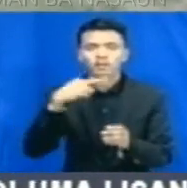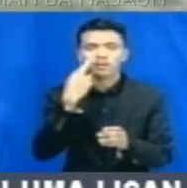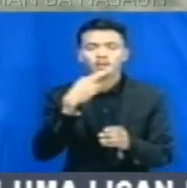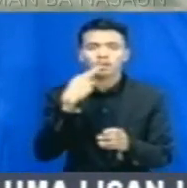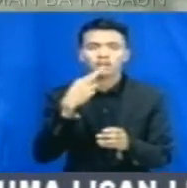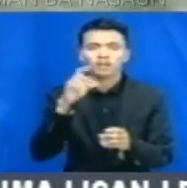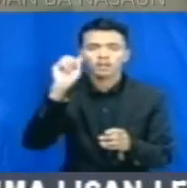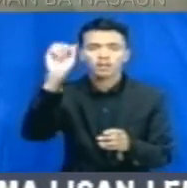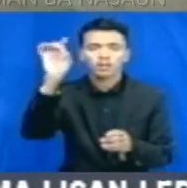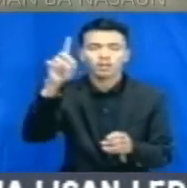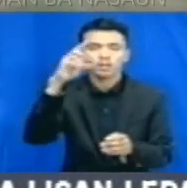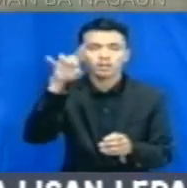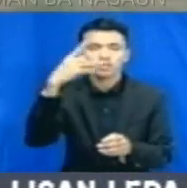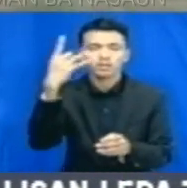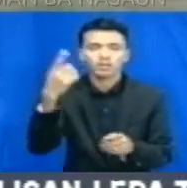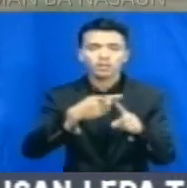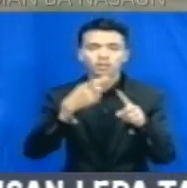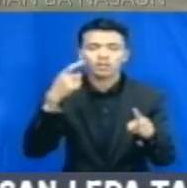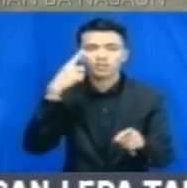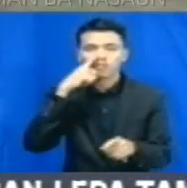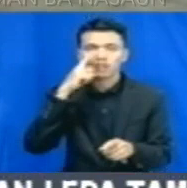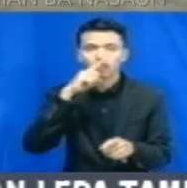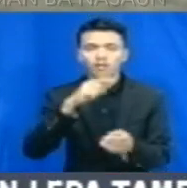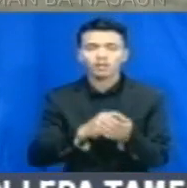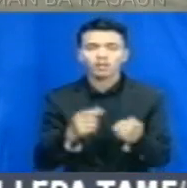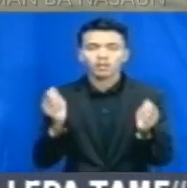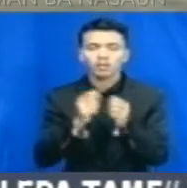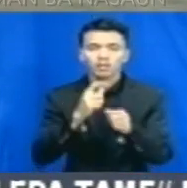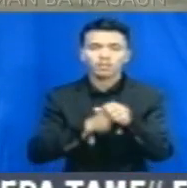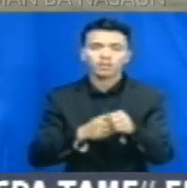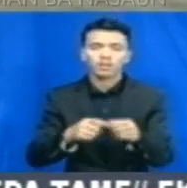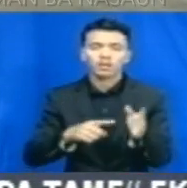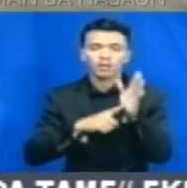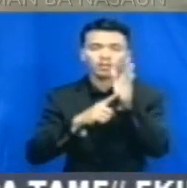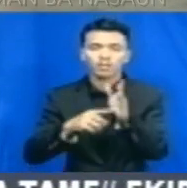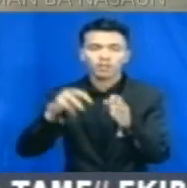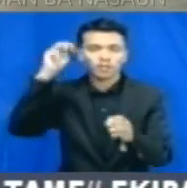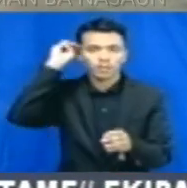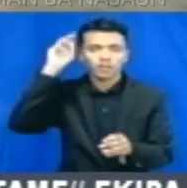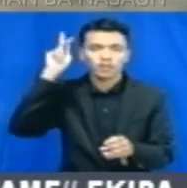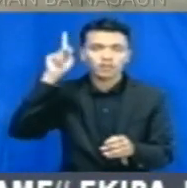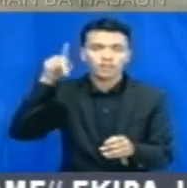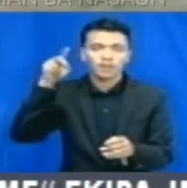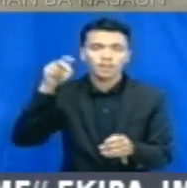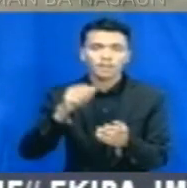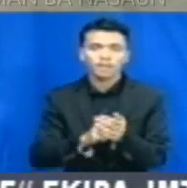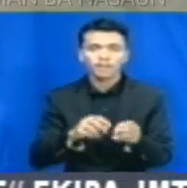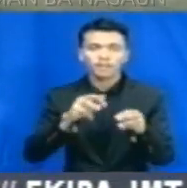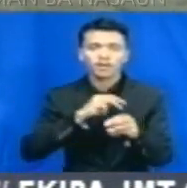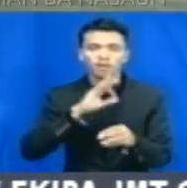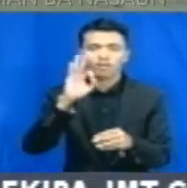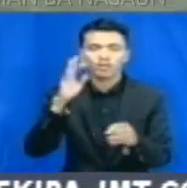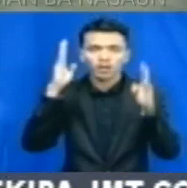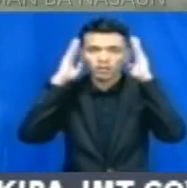resin hitu hetan atake usi pesti laho. Hositu saun ne parte hatona ba agricultura municipio Manufahi, horita atensaun